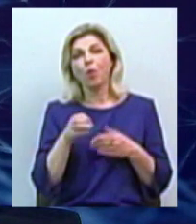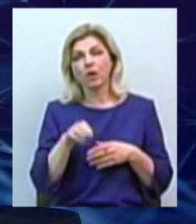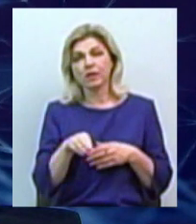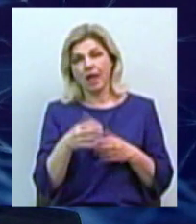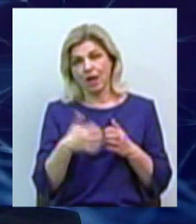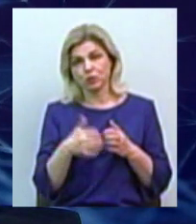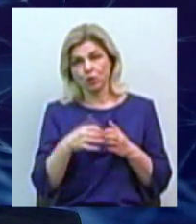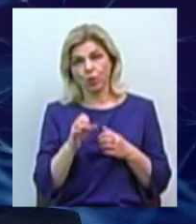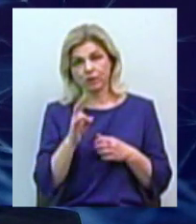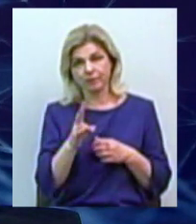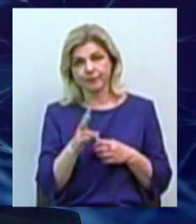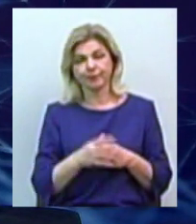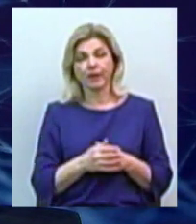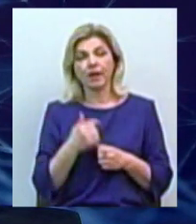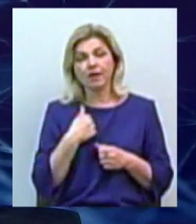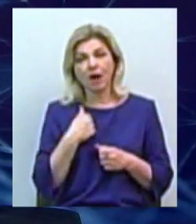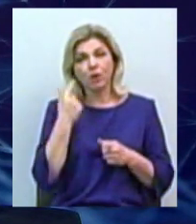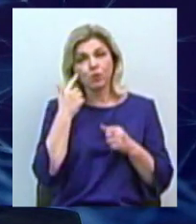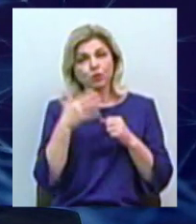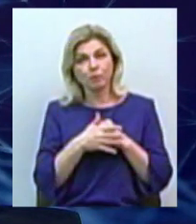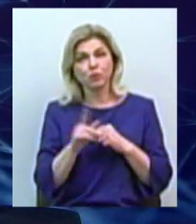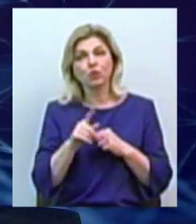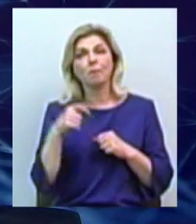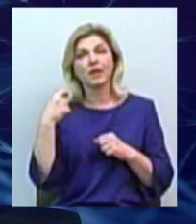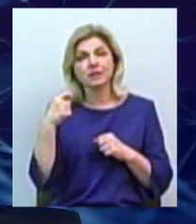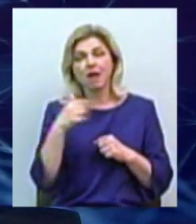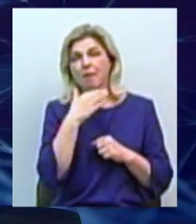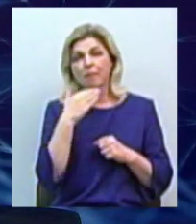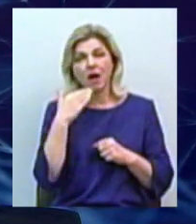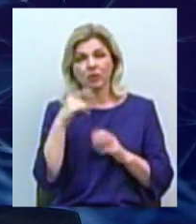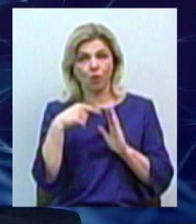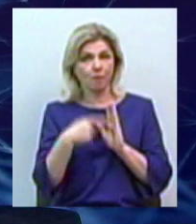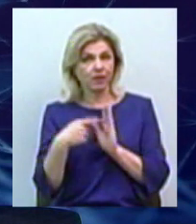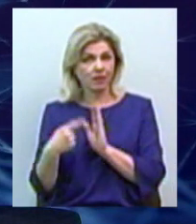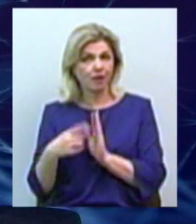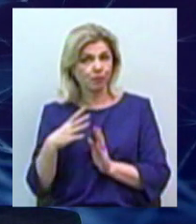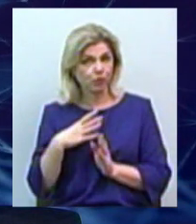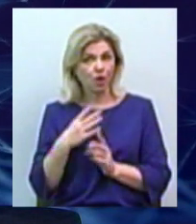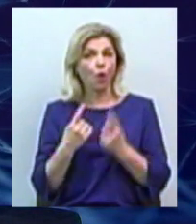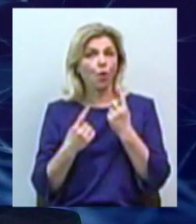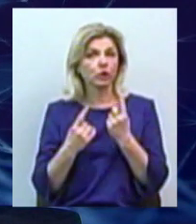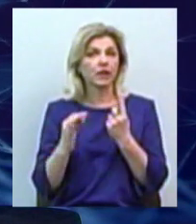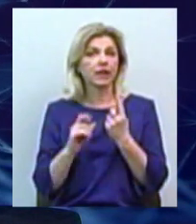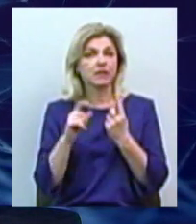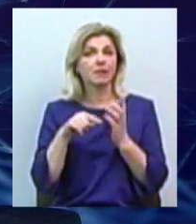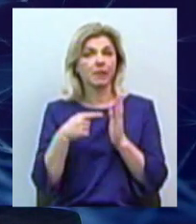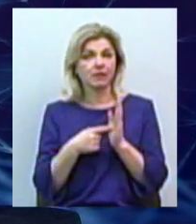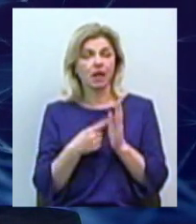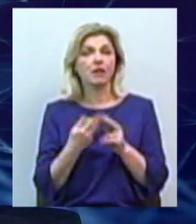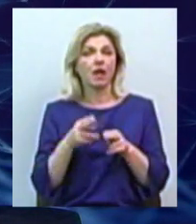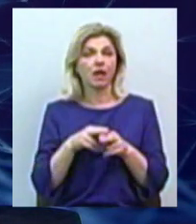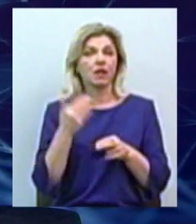Херсон. Але, я так розумію, що у президенту багато дуже питань було, і це одне із питань, яке йому написали, і він